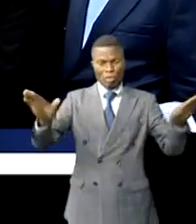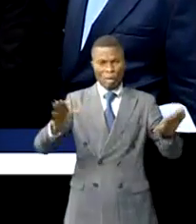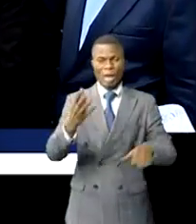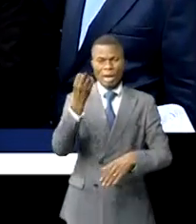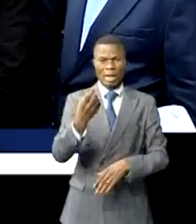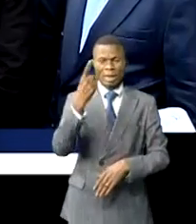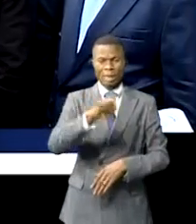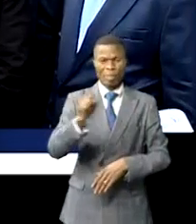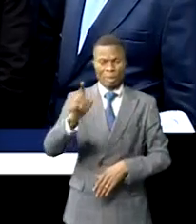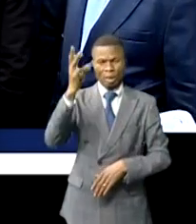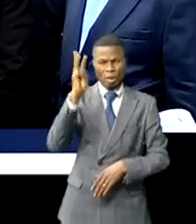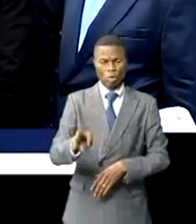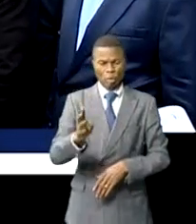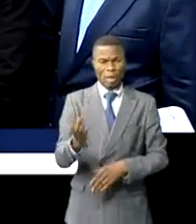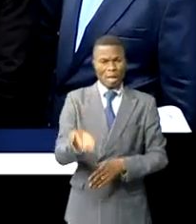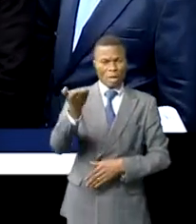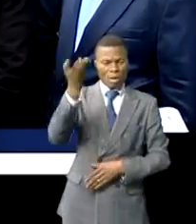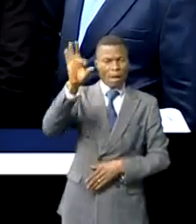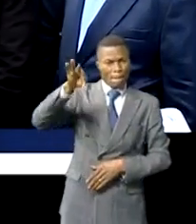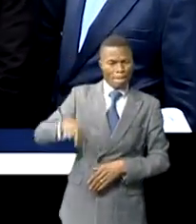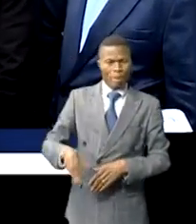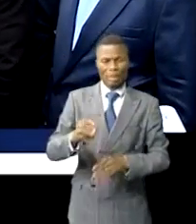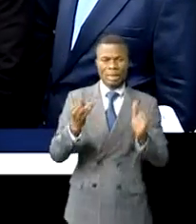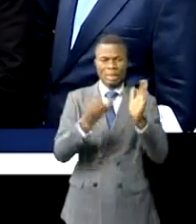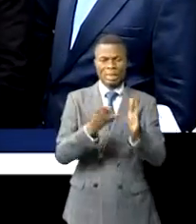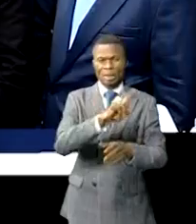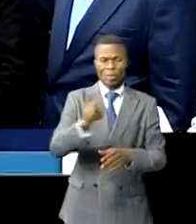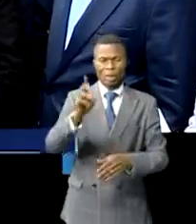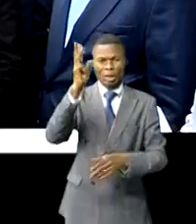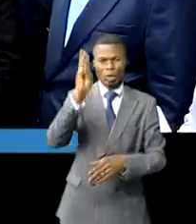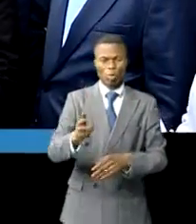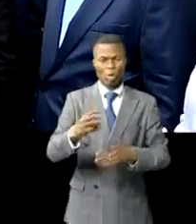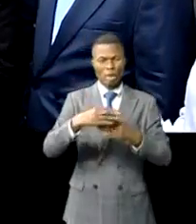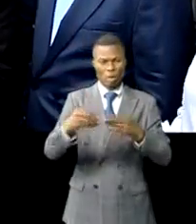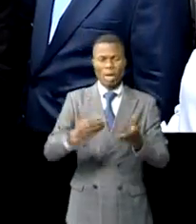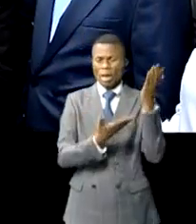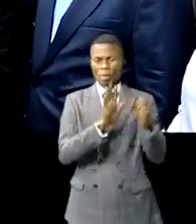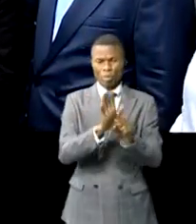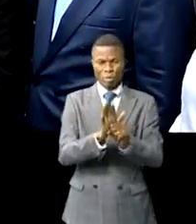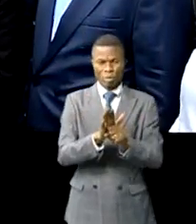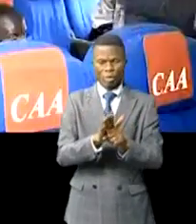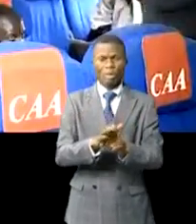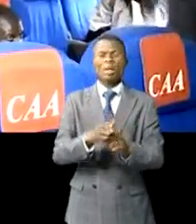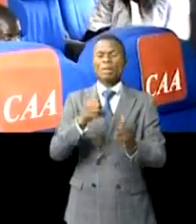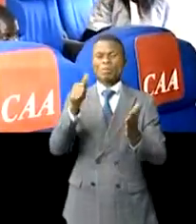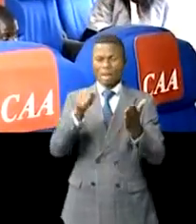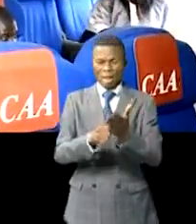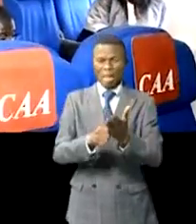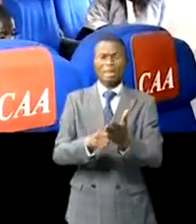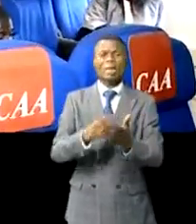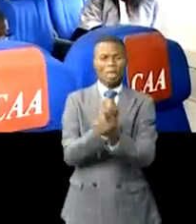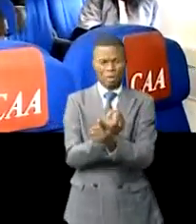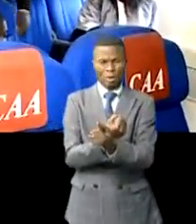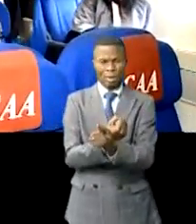41 300 $. Soit une augmentation de 7 300 $. Ce qui est important pour nous, l'arrêté est appliqué, le consommateur